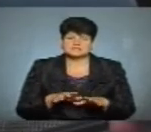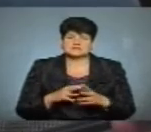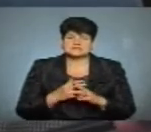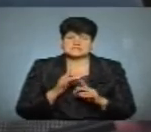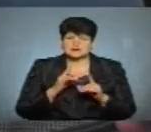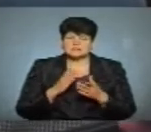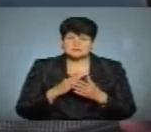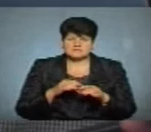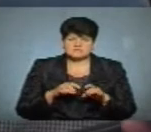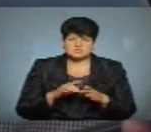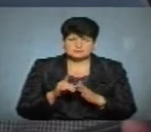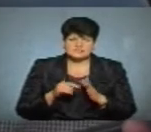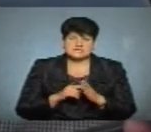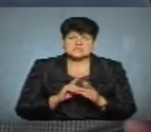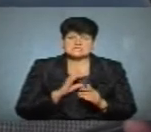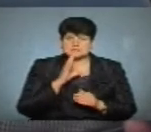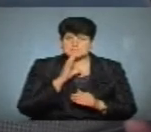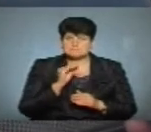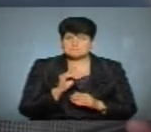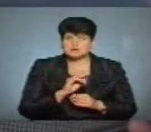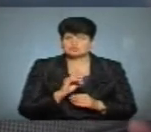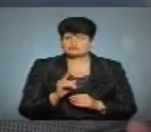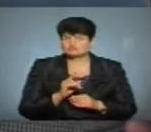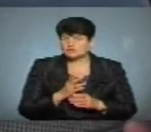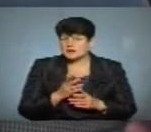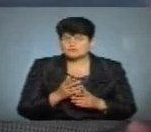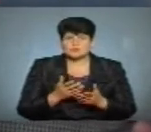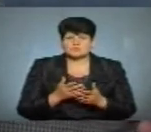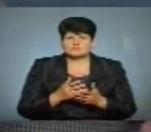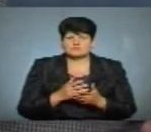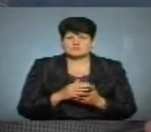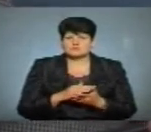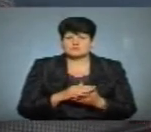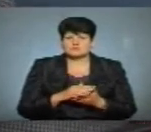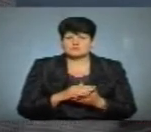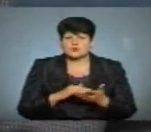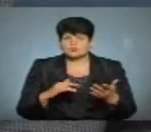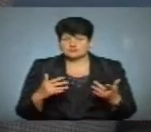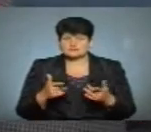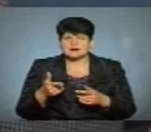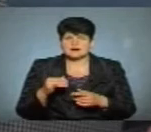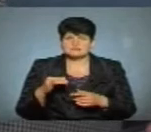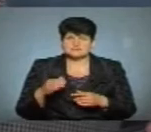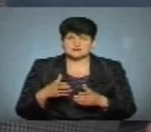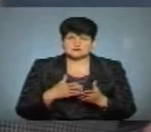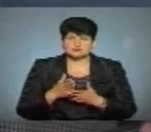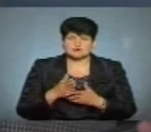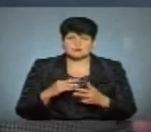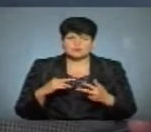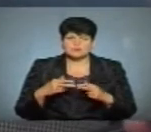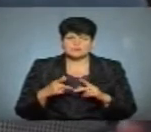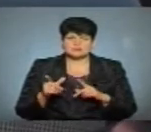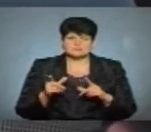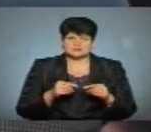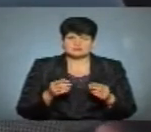вирішити питання з маршруткою, або подовжити гаївський маршрут. Або поміняти перевізника. Ну,